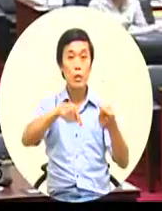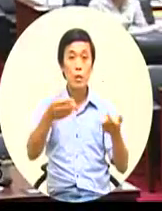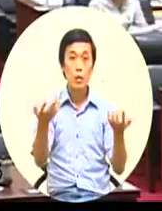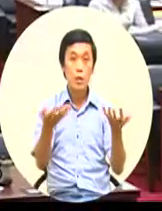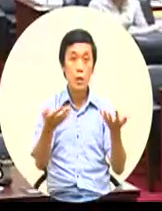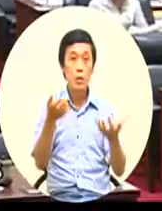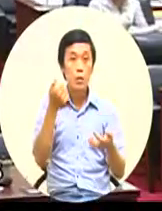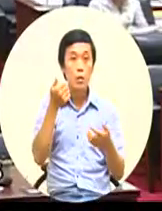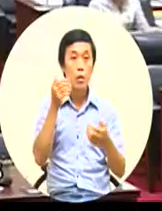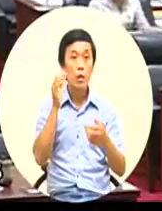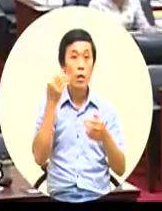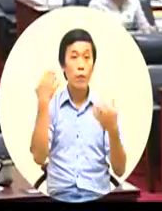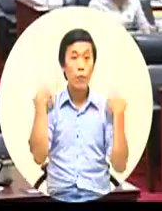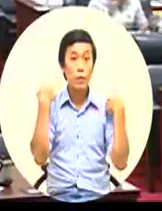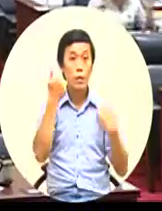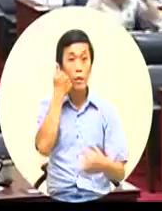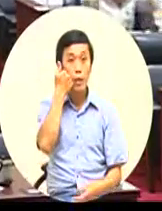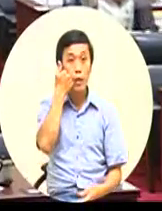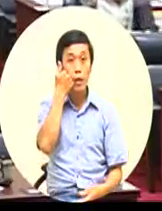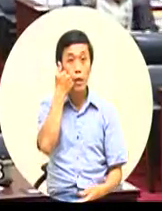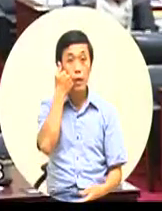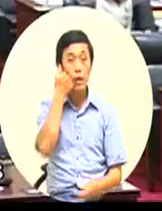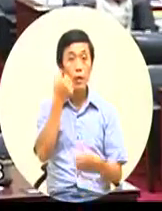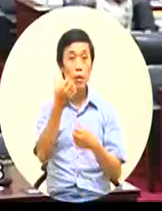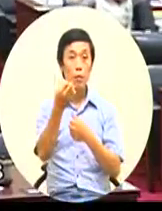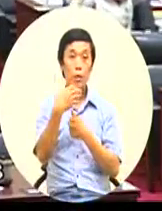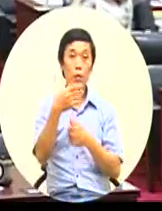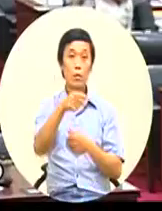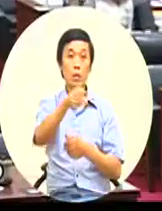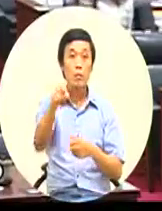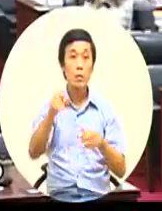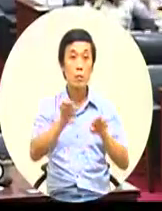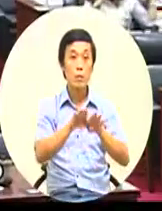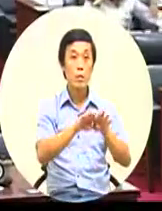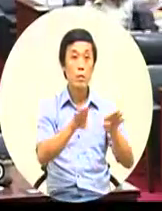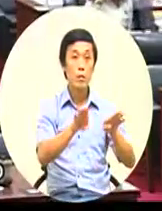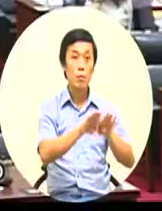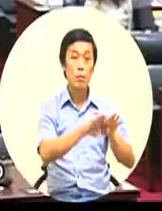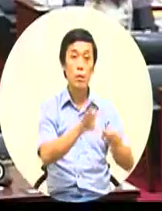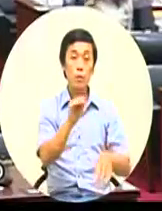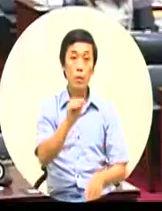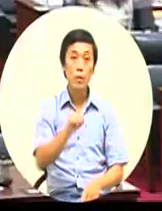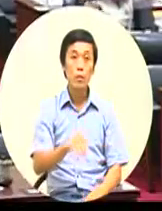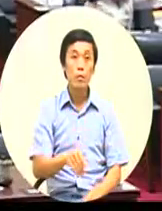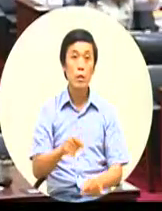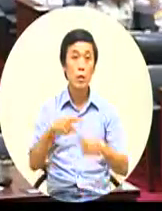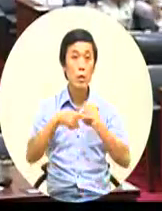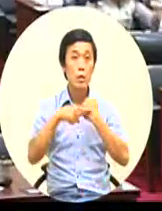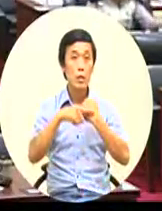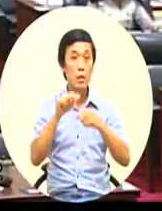的回答本色有放台风假无？研讨会。